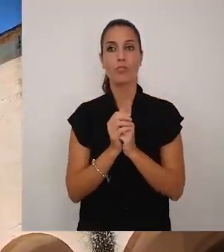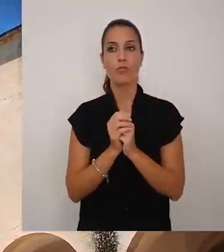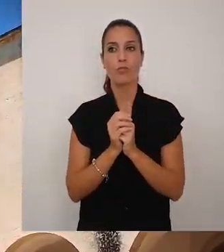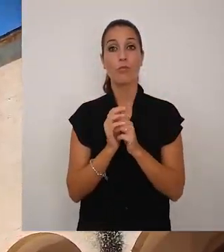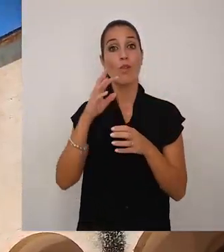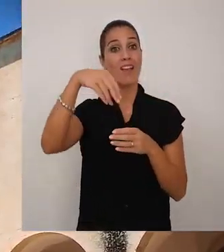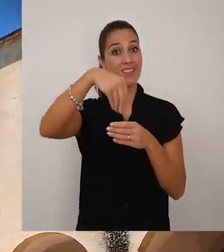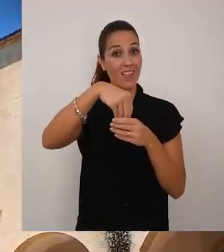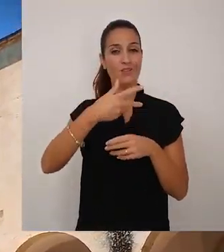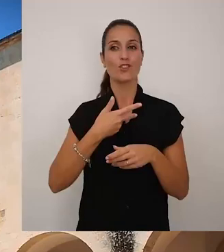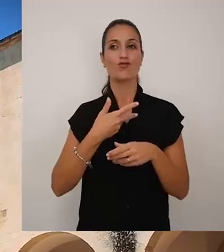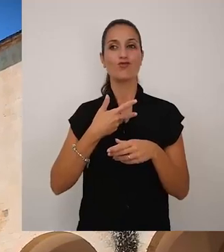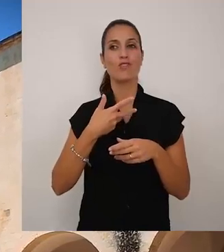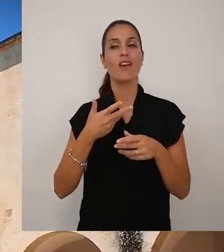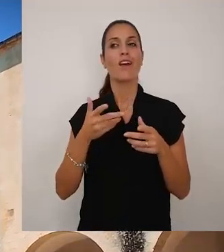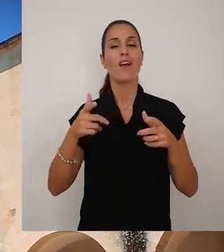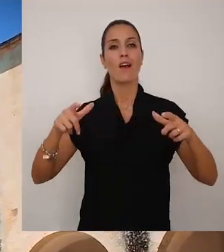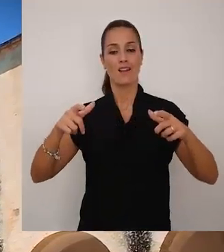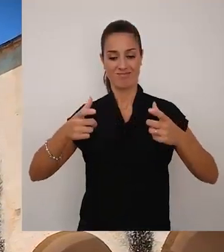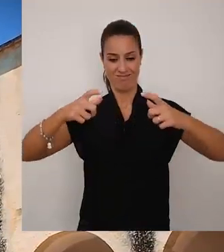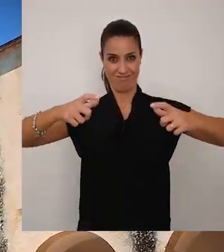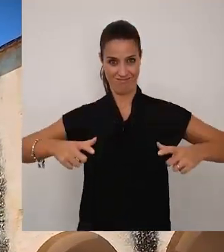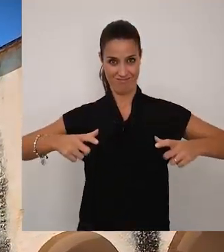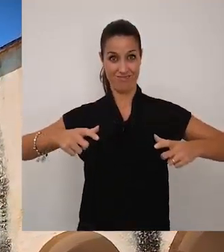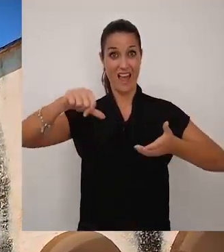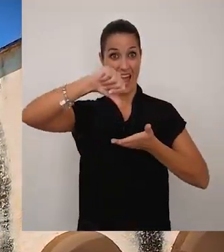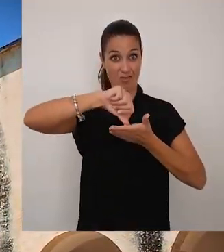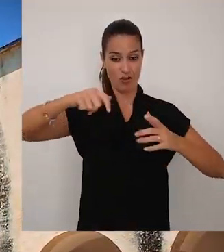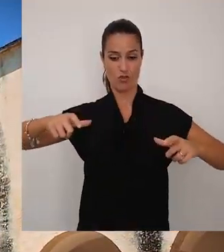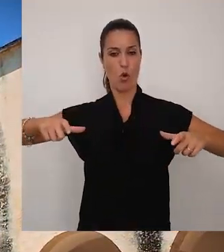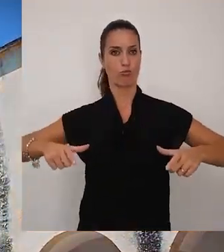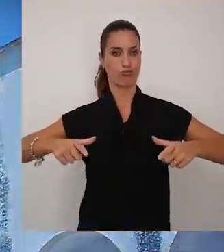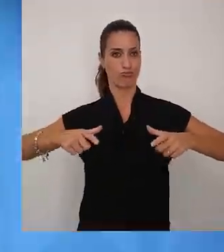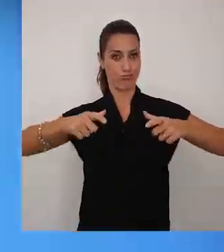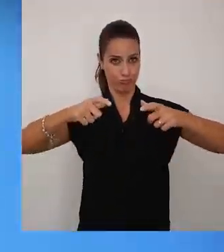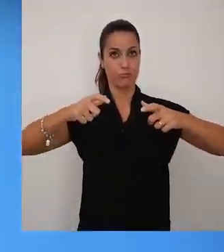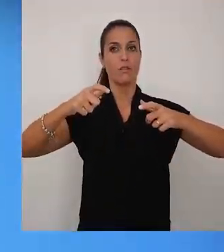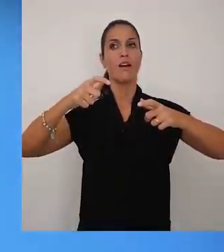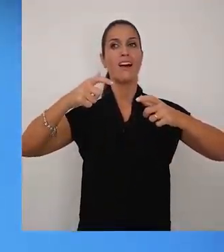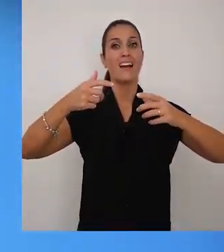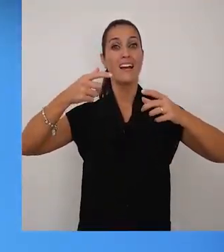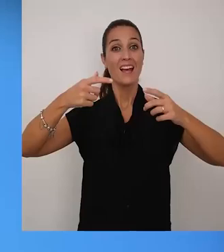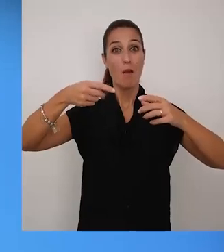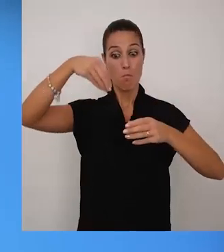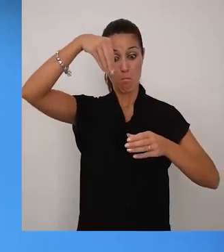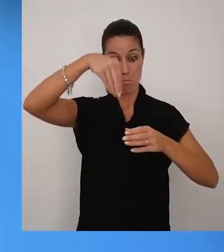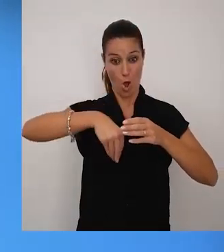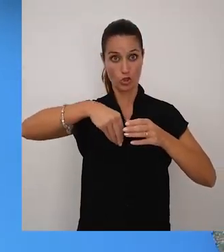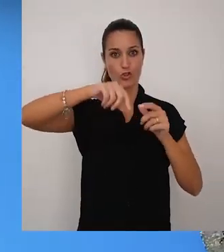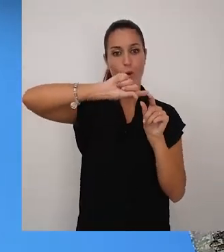All'interno si apre il grazioso e luminoso chiostro del convento, caratterizzato al centro dalla presenza della sobria vera del